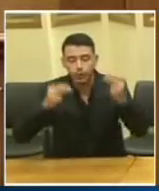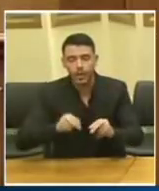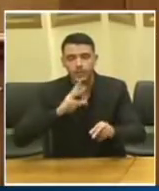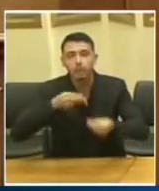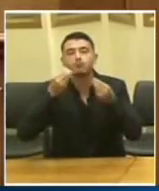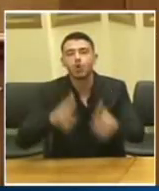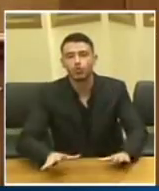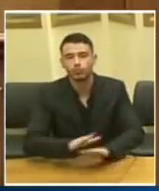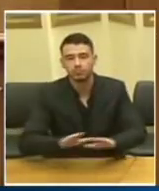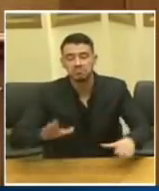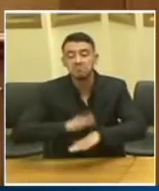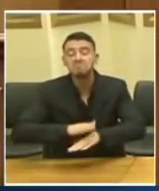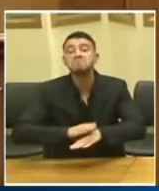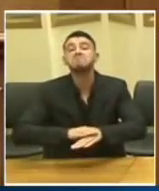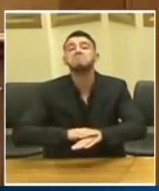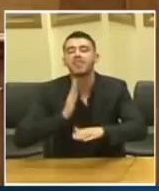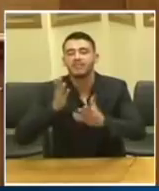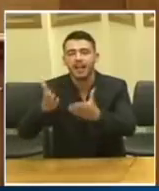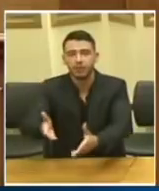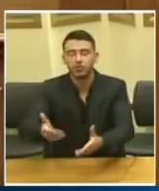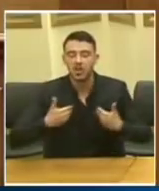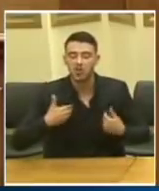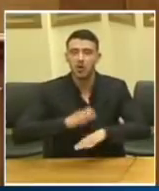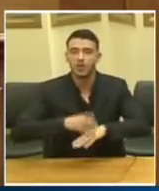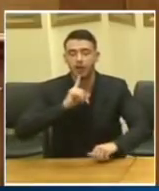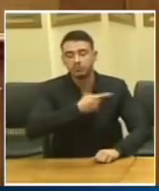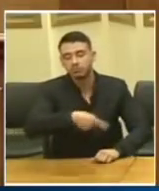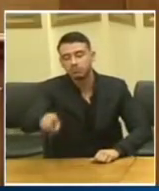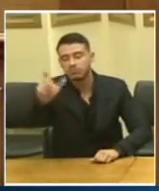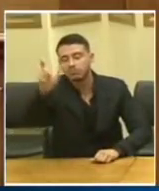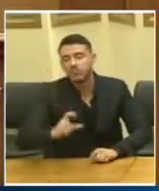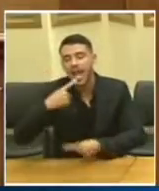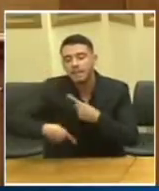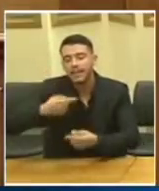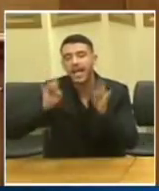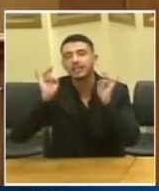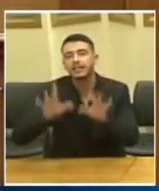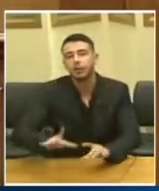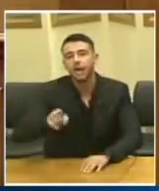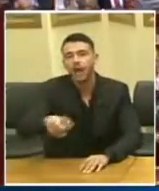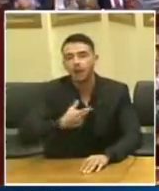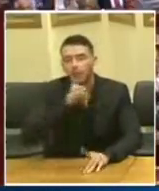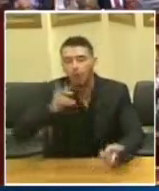αυτός, εγώ φταίω που έστειλε έναν άπειρο άνθρωπο. Υποχώρησε στην αφόρητη πίεση.